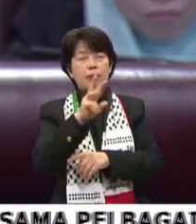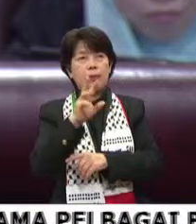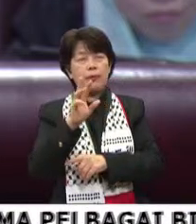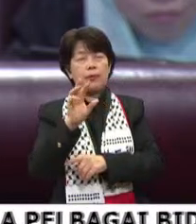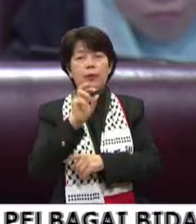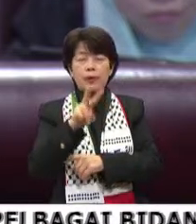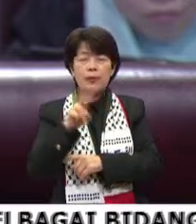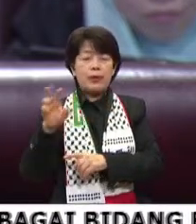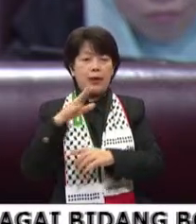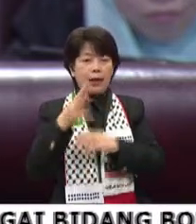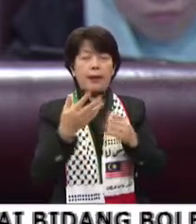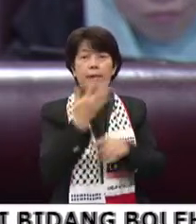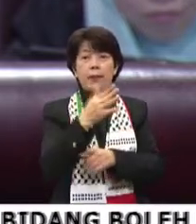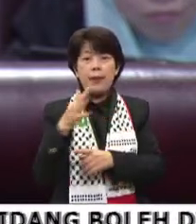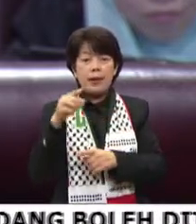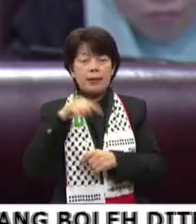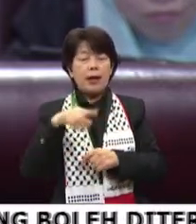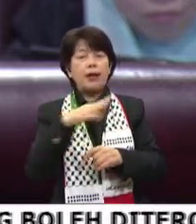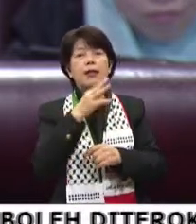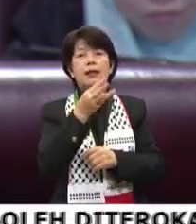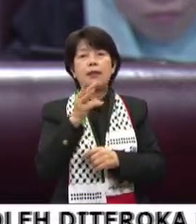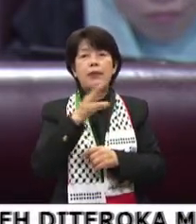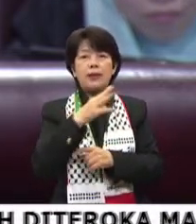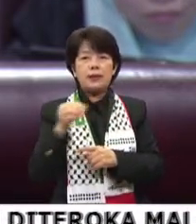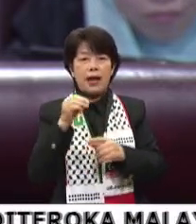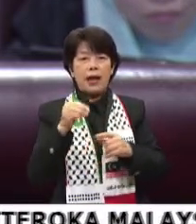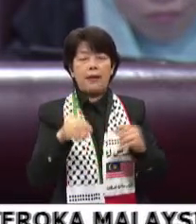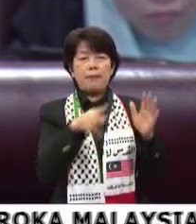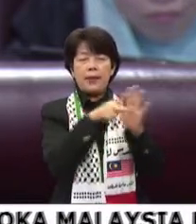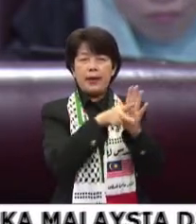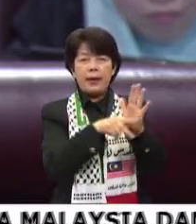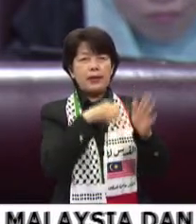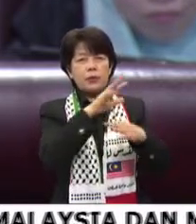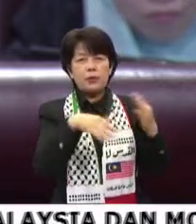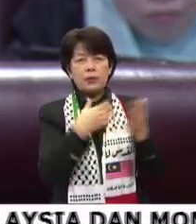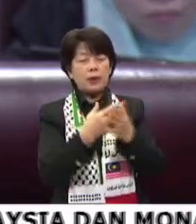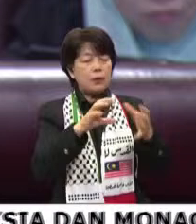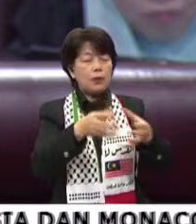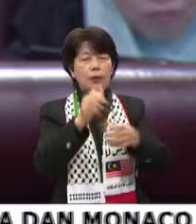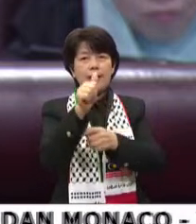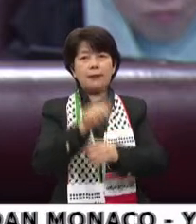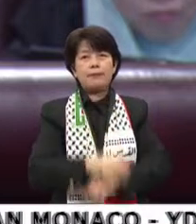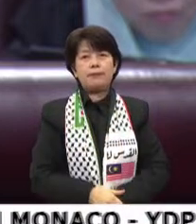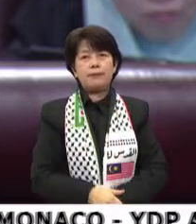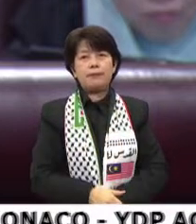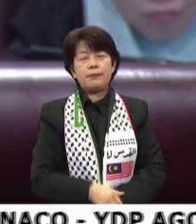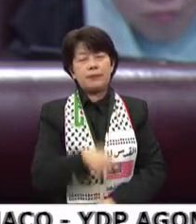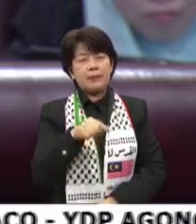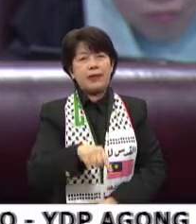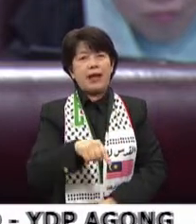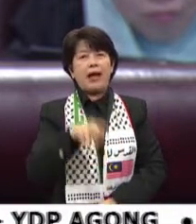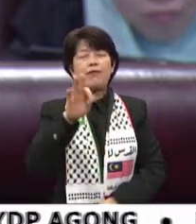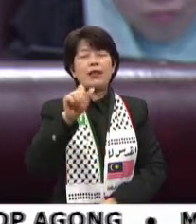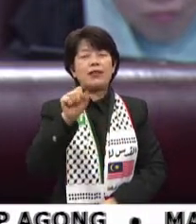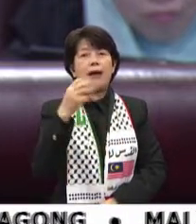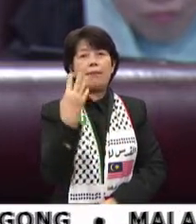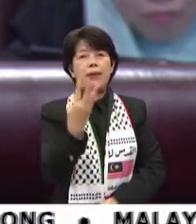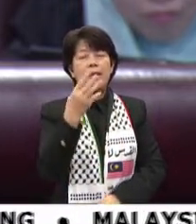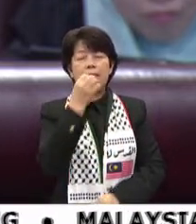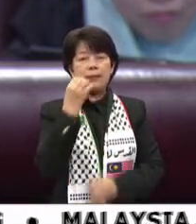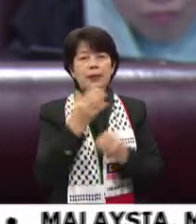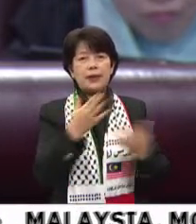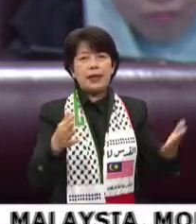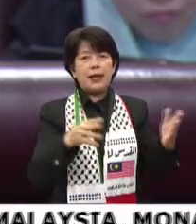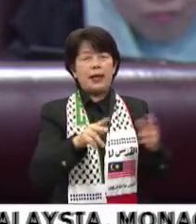pasal 5 pasal 15 dan 16 dan perenggan 30 e Fal 4 bertujuan untuk